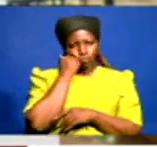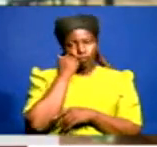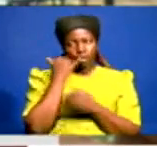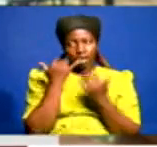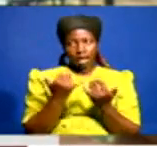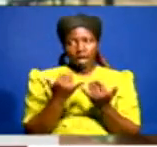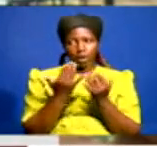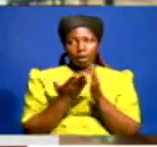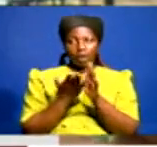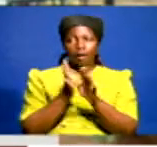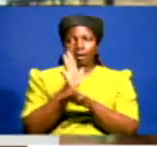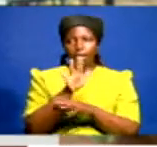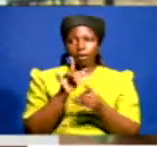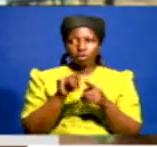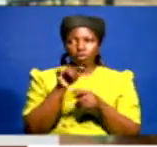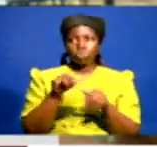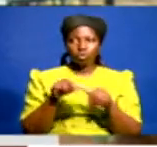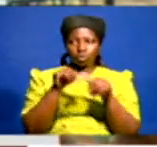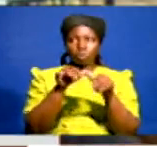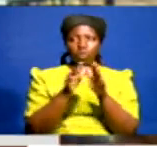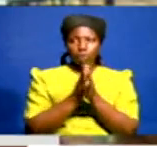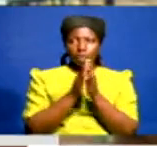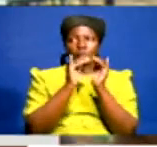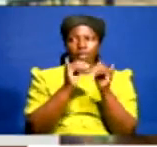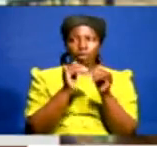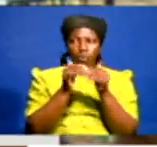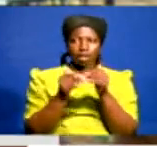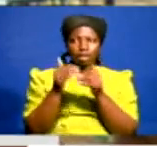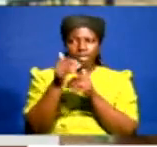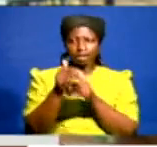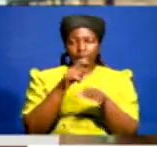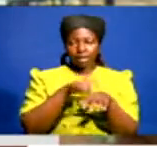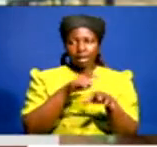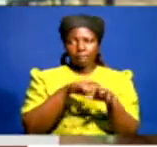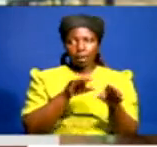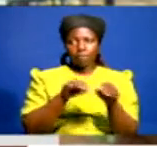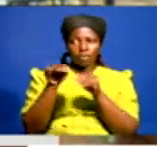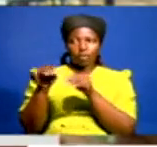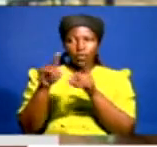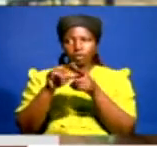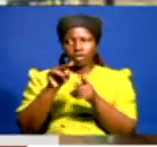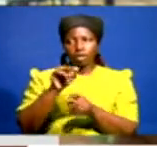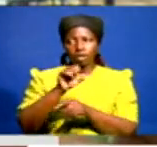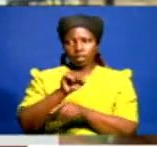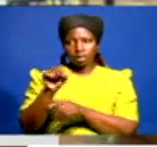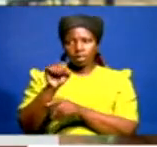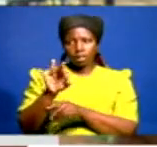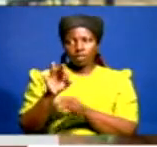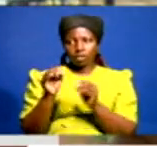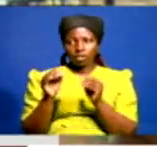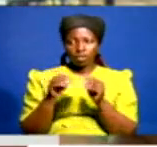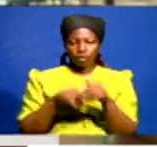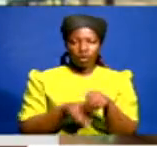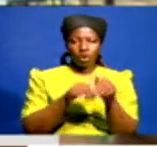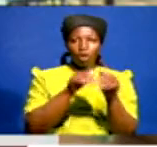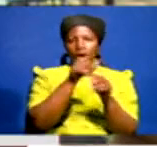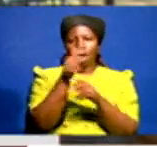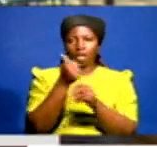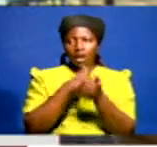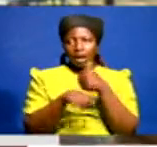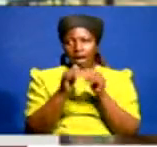na habari zinazofuata ninapoelekea NSS kufuatana na wasanii ambao walifanya naye